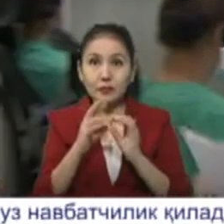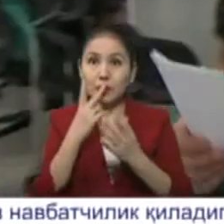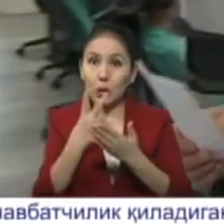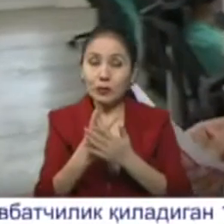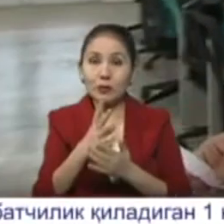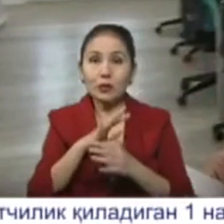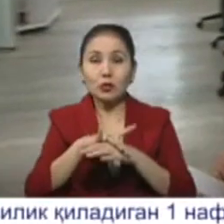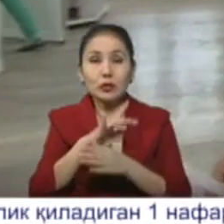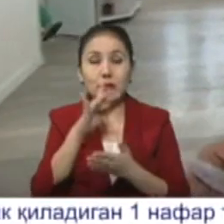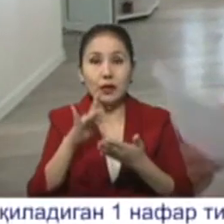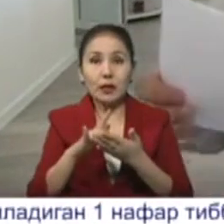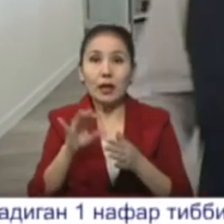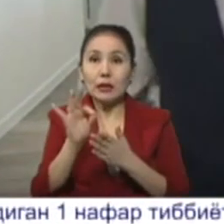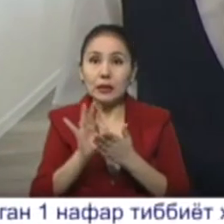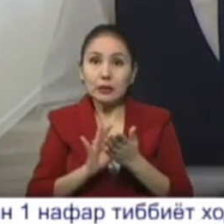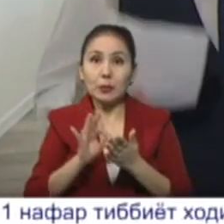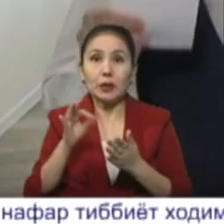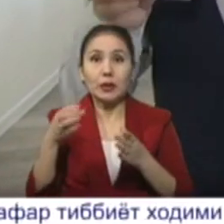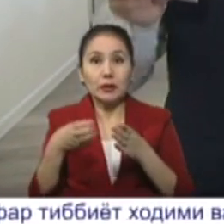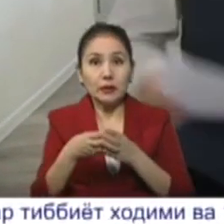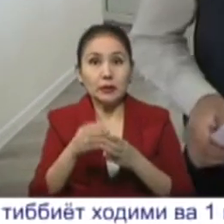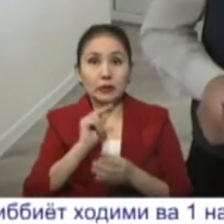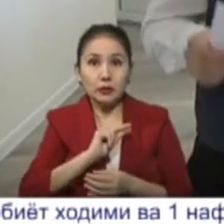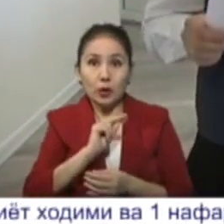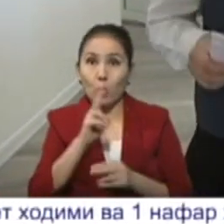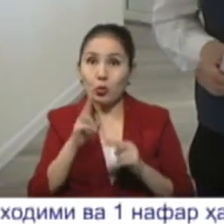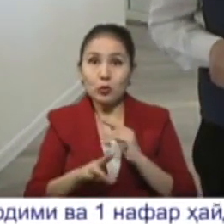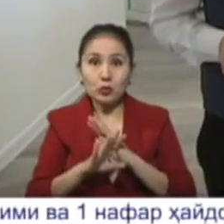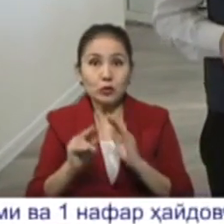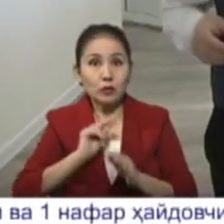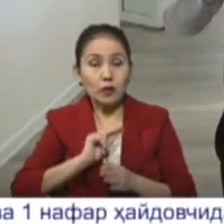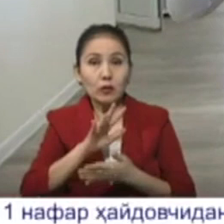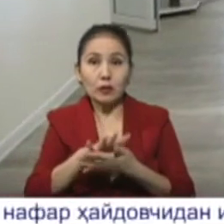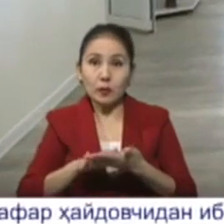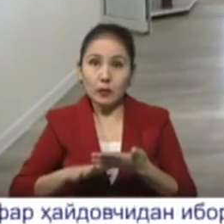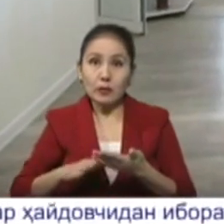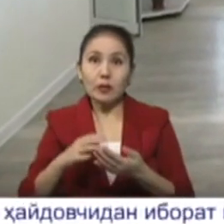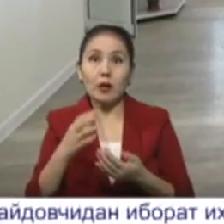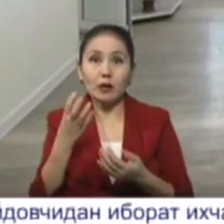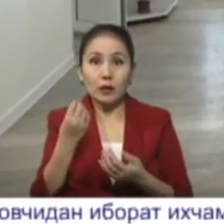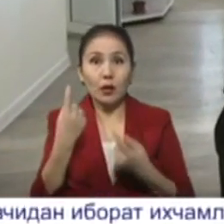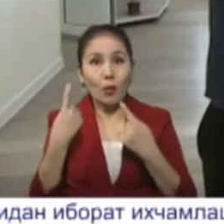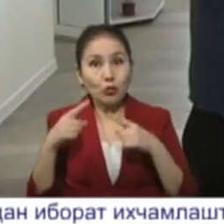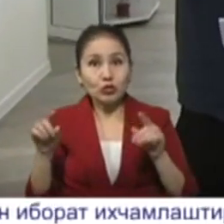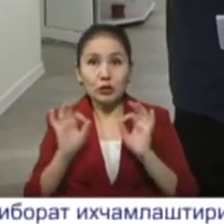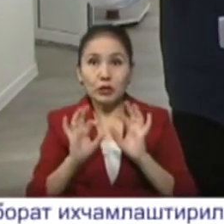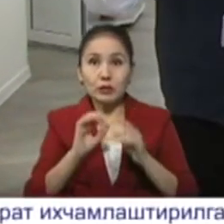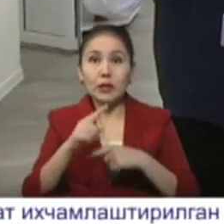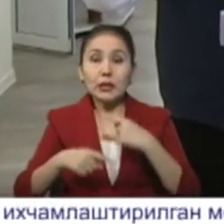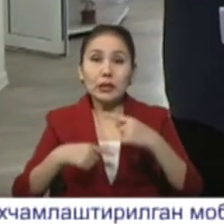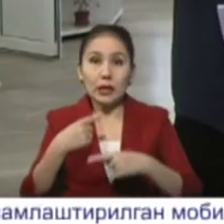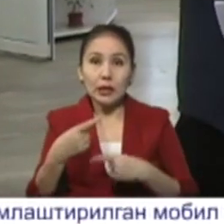турганингиздек, Тошкент шаҳар тест тибби ёрдам станциясы узлуксиз фаолиятини давом этиради ва биз бошқа тафсилотлар билан кейинги